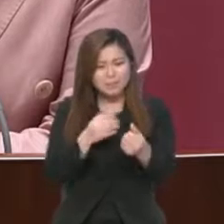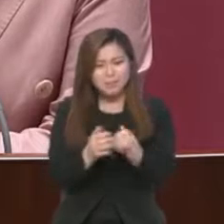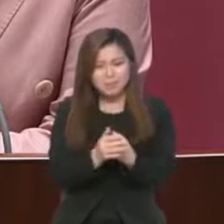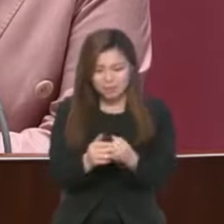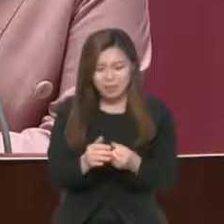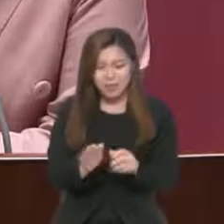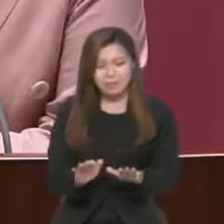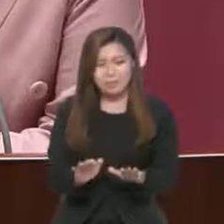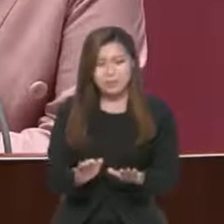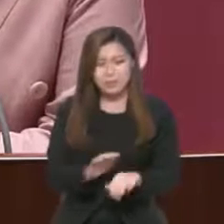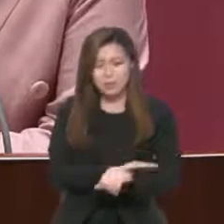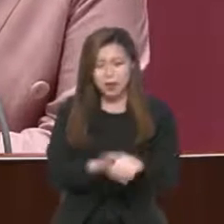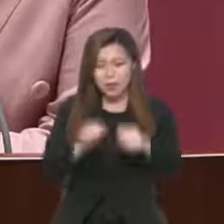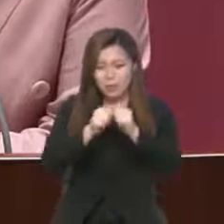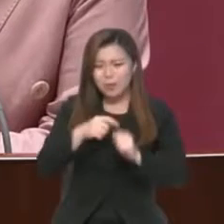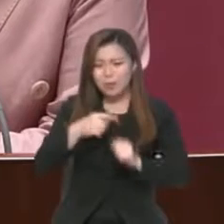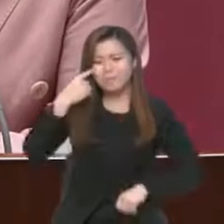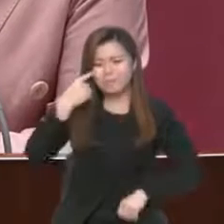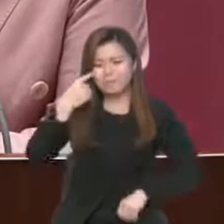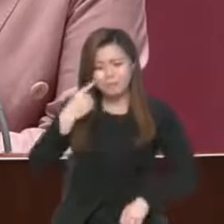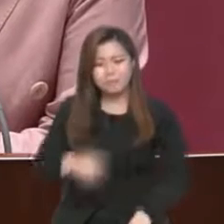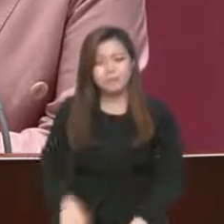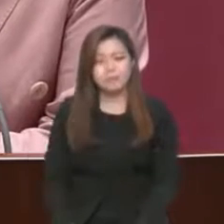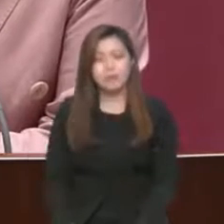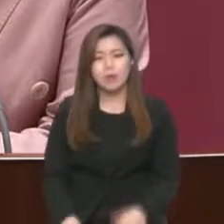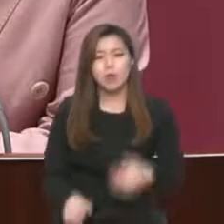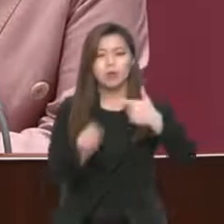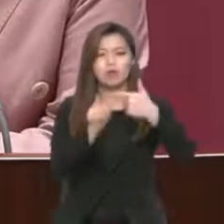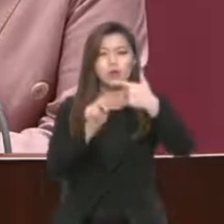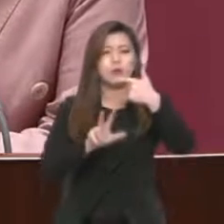주시면 좋겠어요. 그래서 제가 여쭤보는 겁니다. 6월